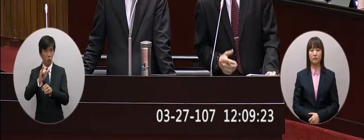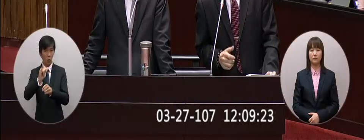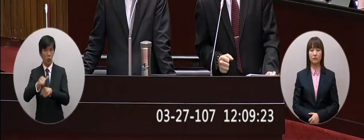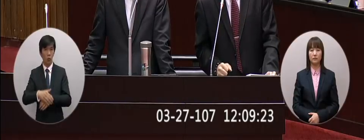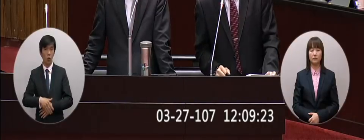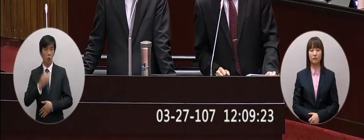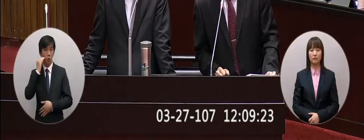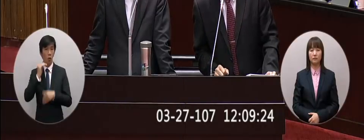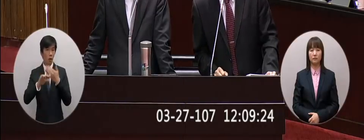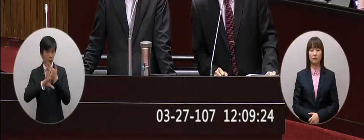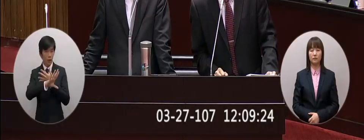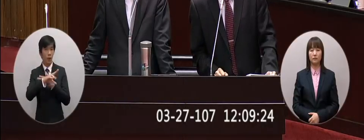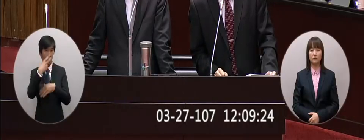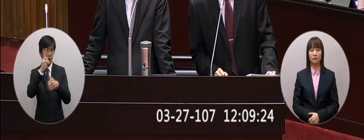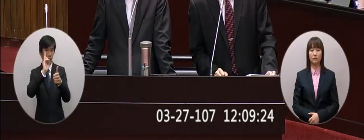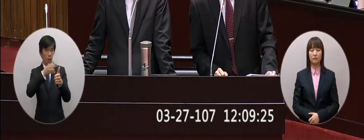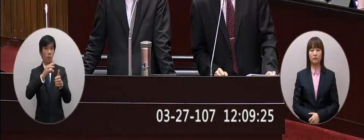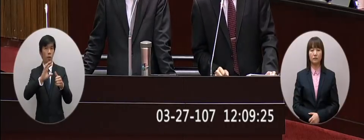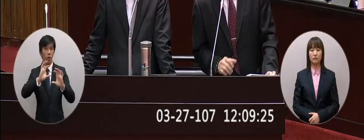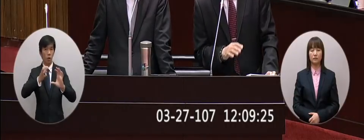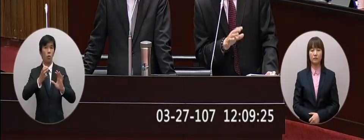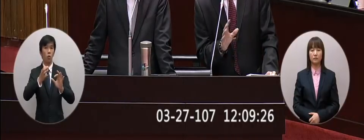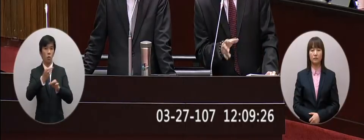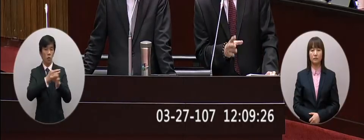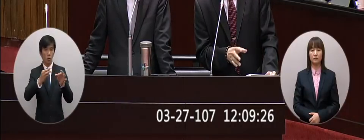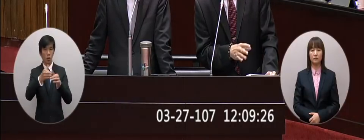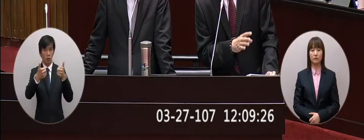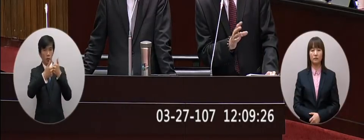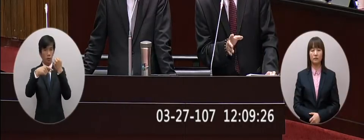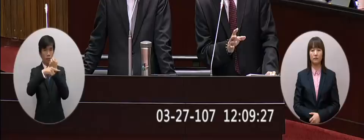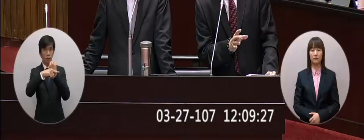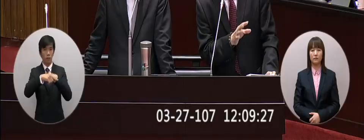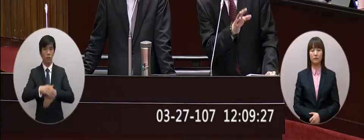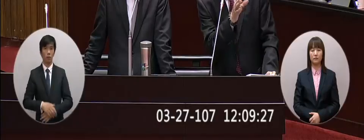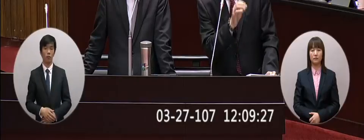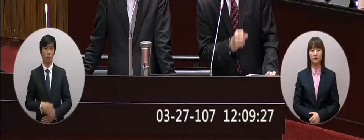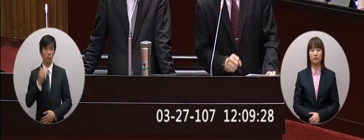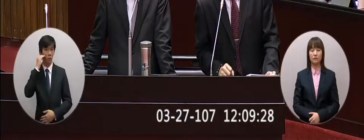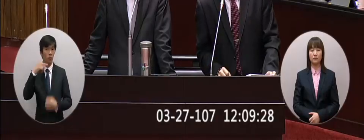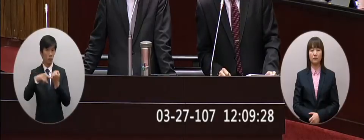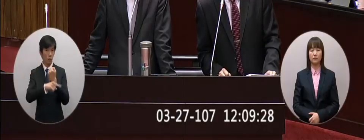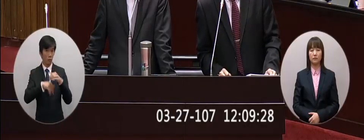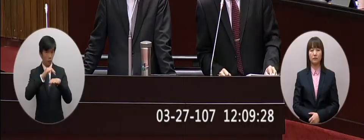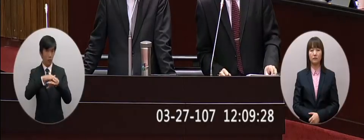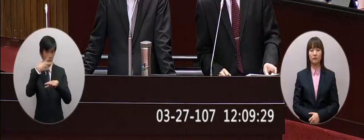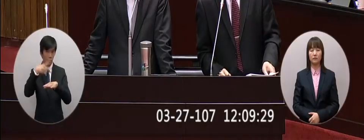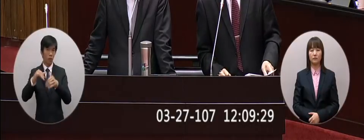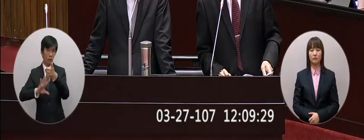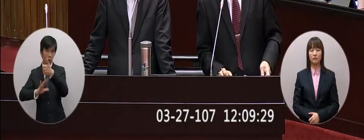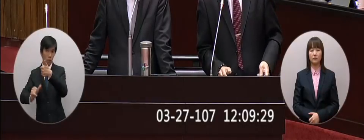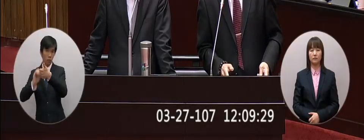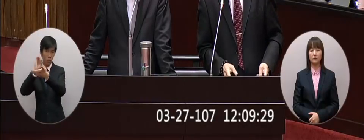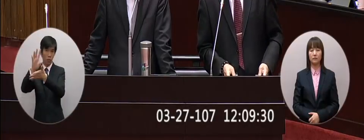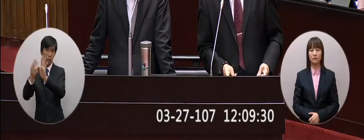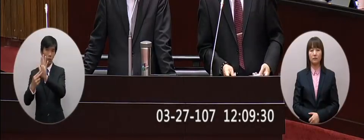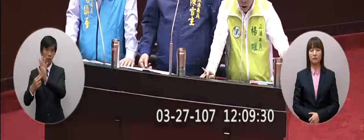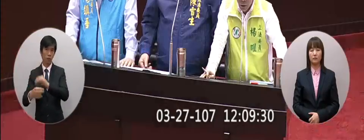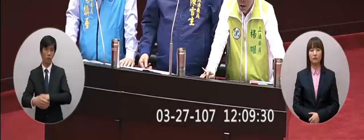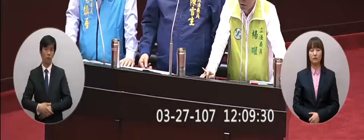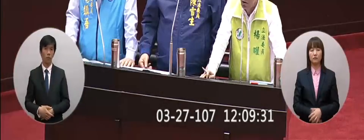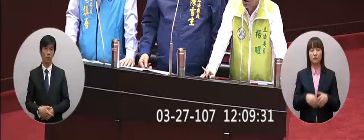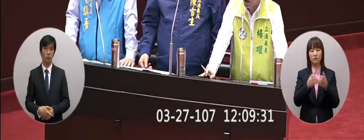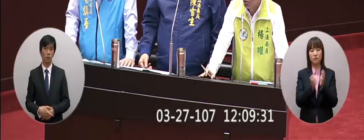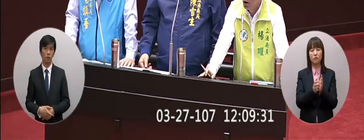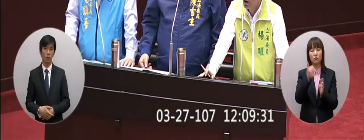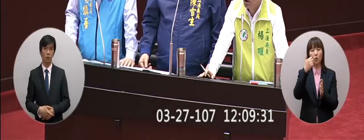分，我们请国营会来研究，好不好？那研究完了以后，我们会来跟委做一个报告。 对，就是部